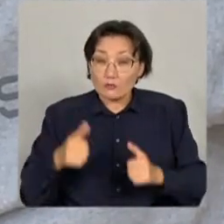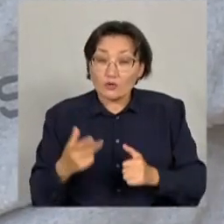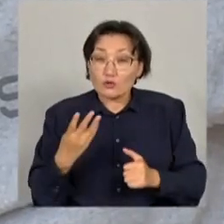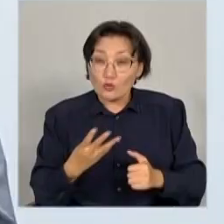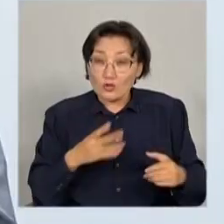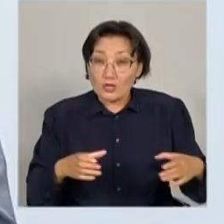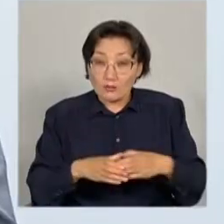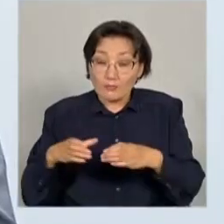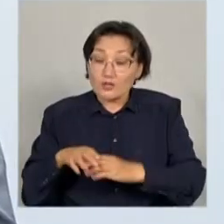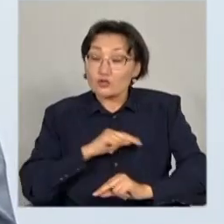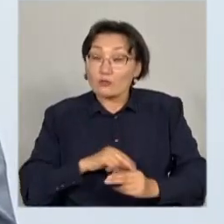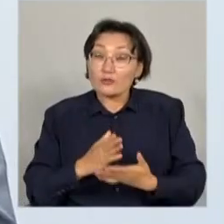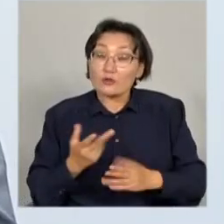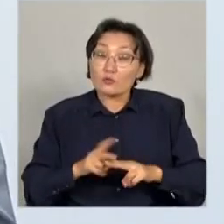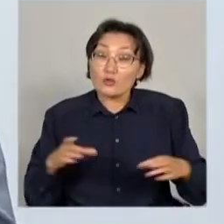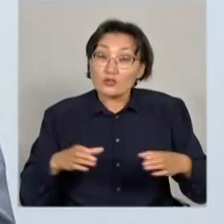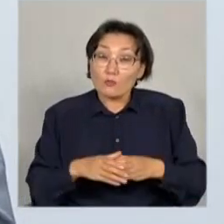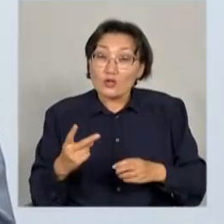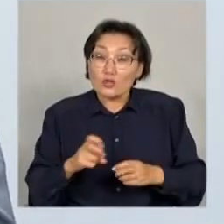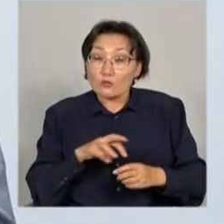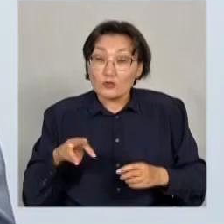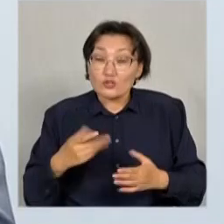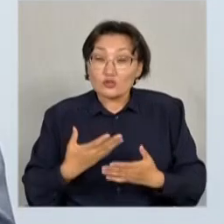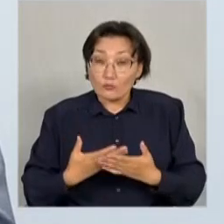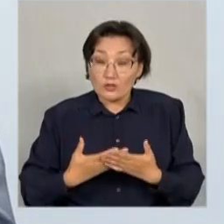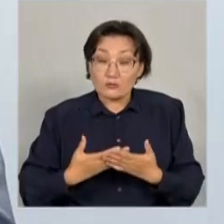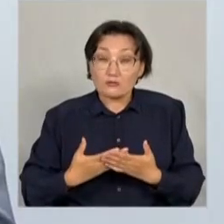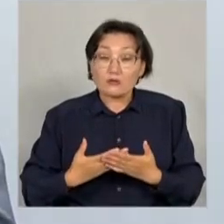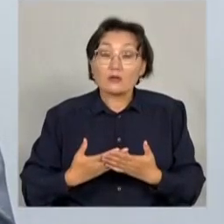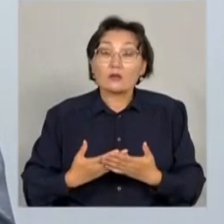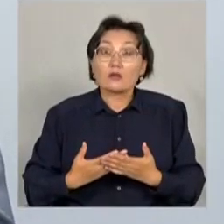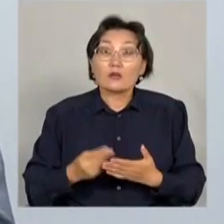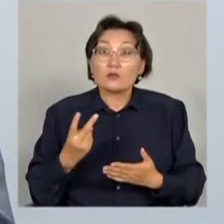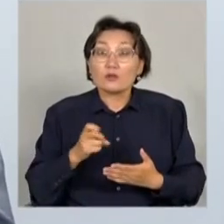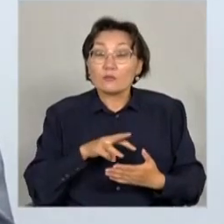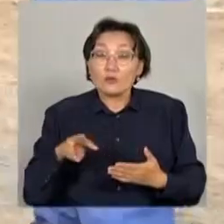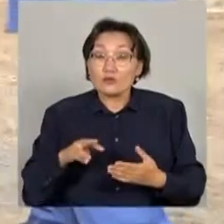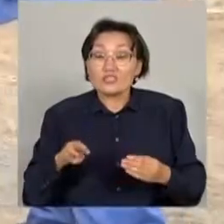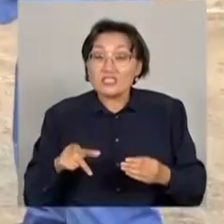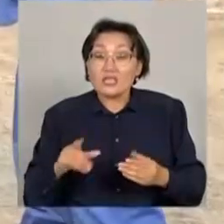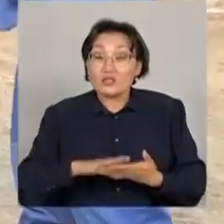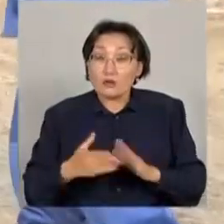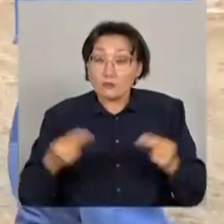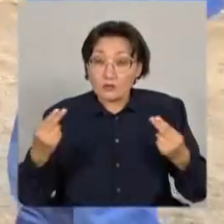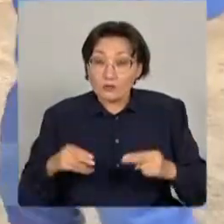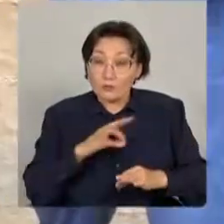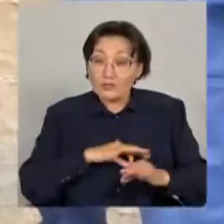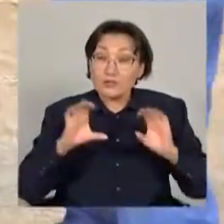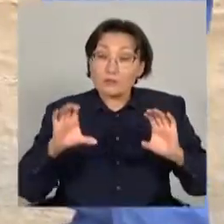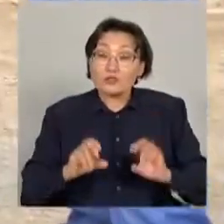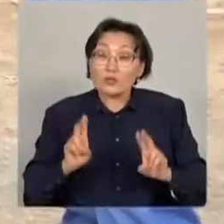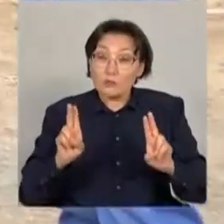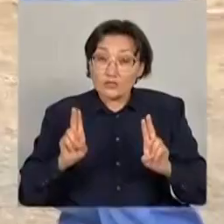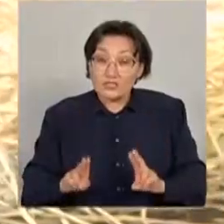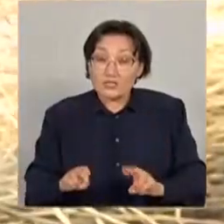mekeme anıktaldı. Osu tiyisti mekemelermen 200 milyonga yani kesimşatlar jasalındı. Колданыстагы заңнамалык талап